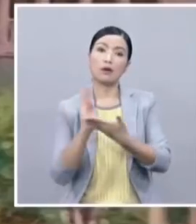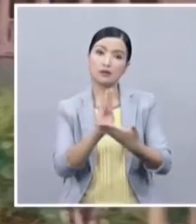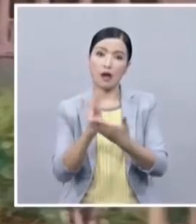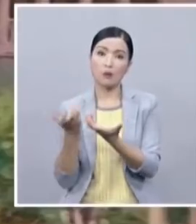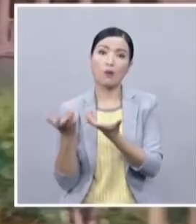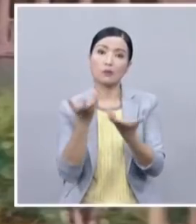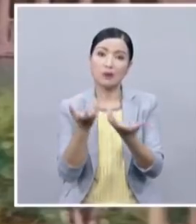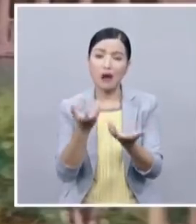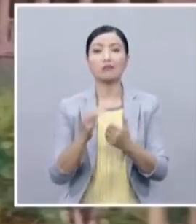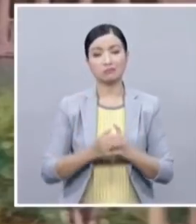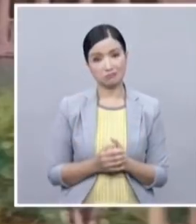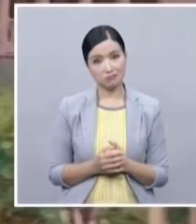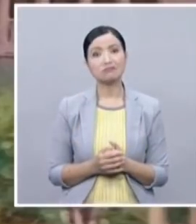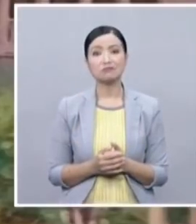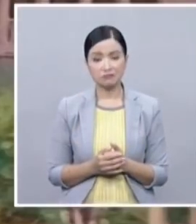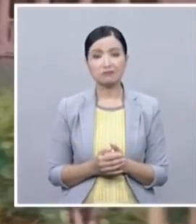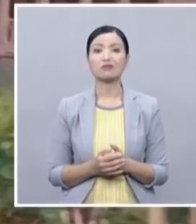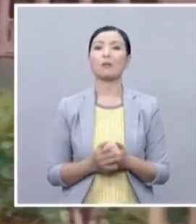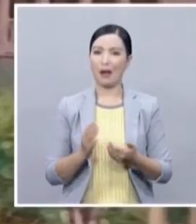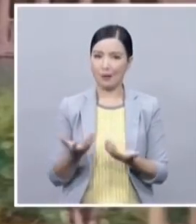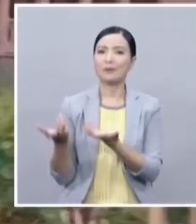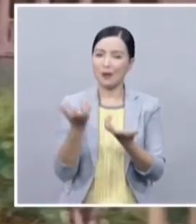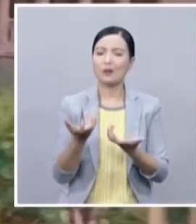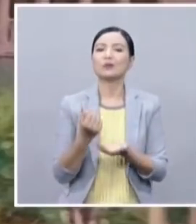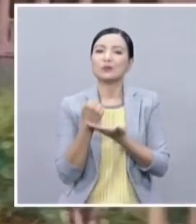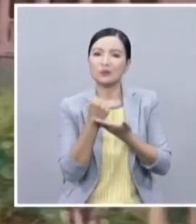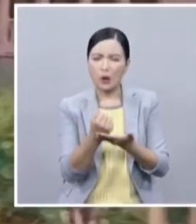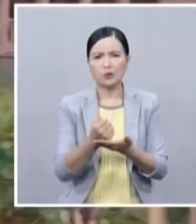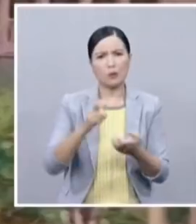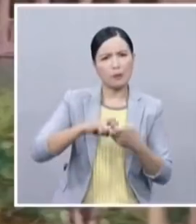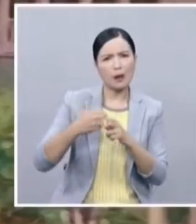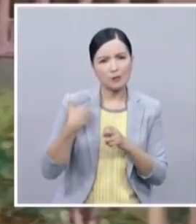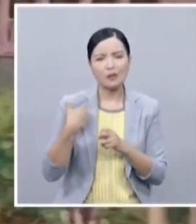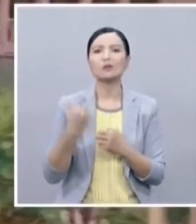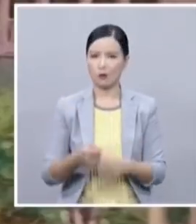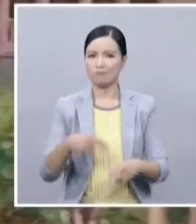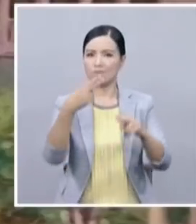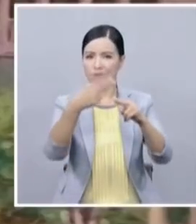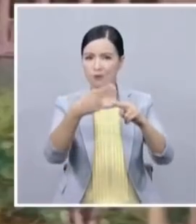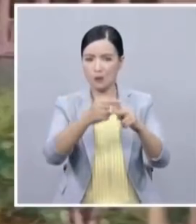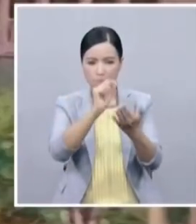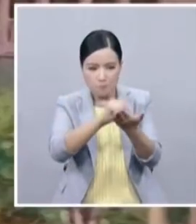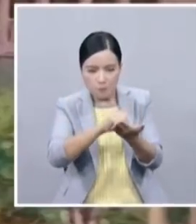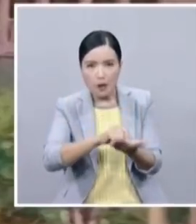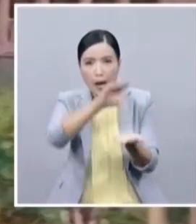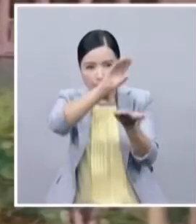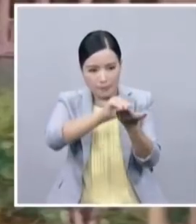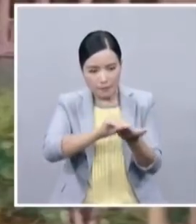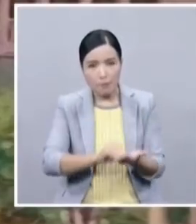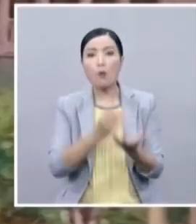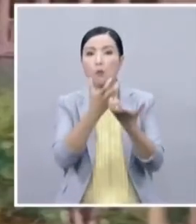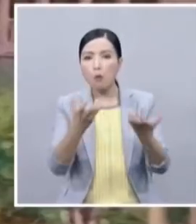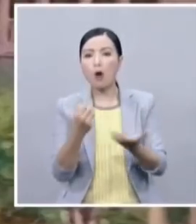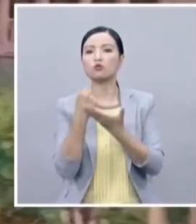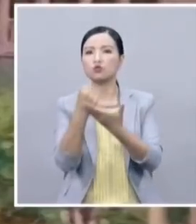าหรือที่จะนำมาร่วมมือช่วยเหลือเมื่อเกิดเหตุการณ์เกิดขึ้นมันต้องขึ้นบัญชีไว้หมดนะเพราะบางทีส่วนการขึ้นม